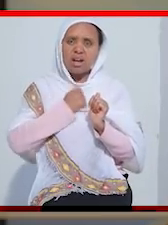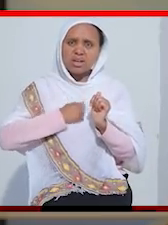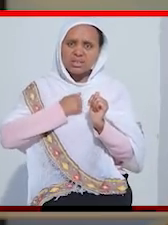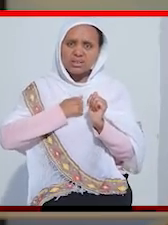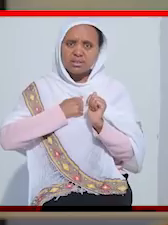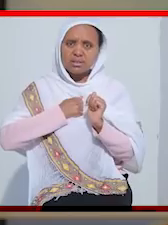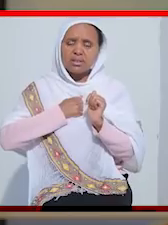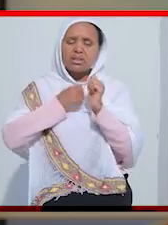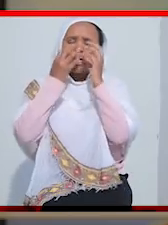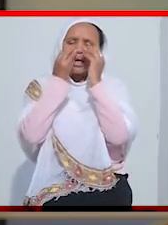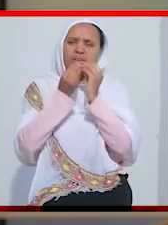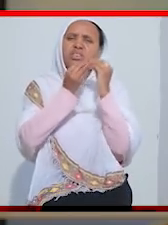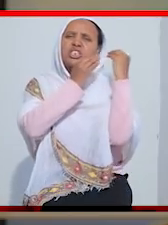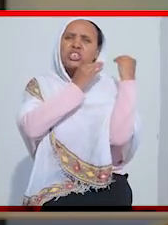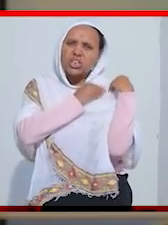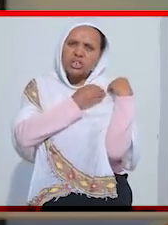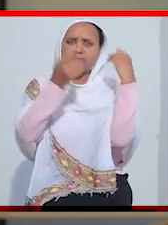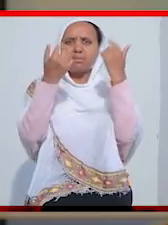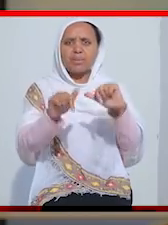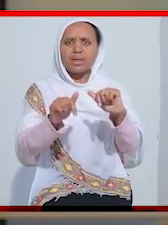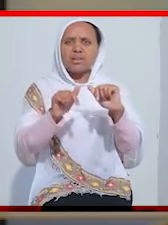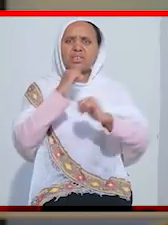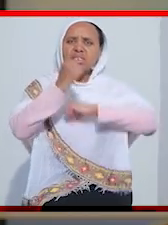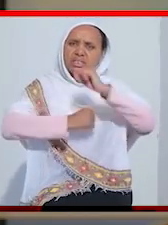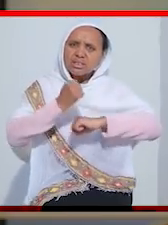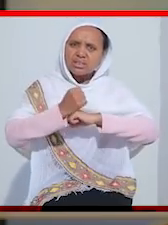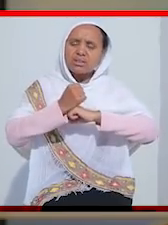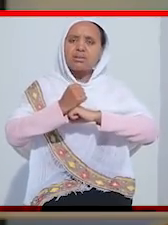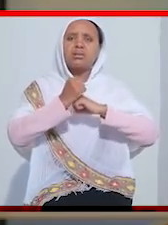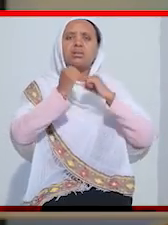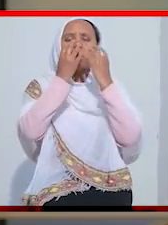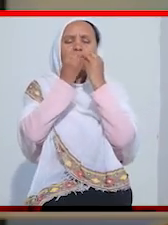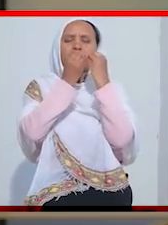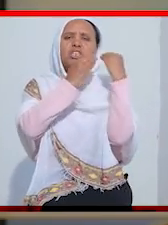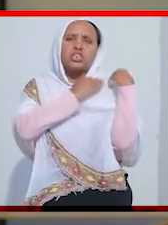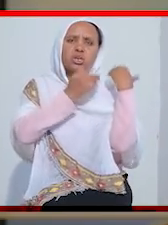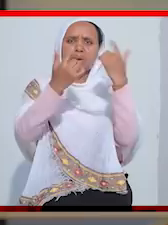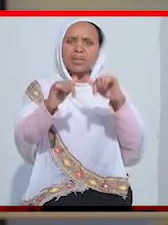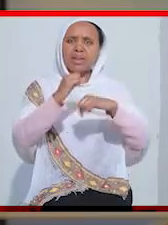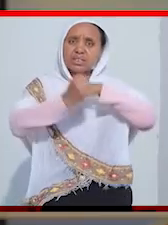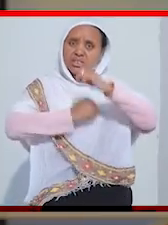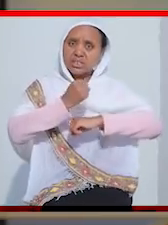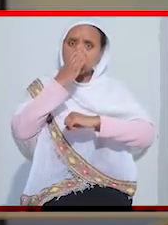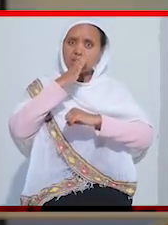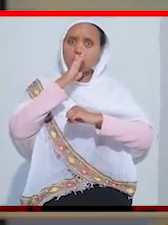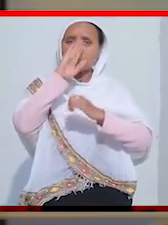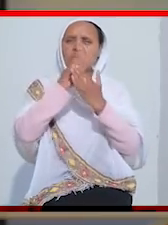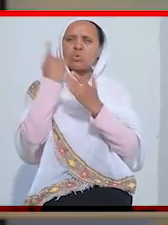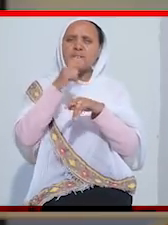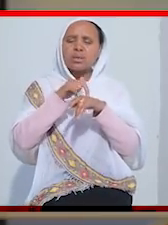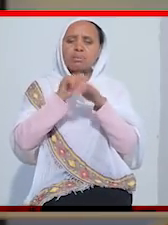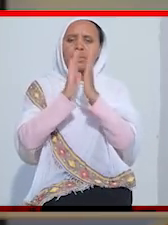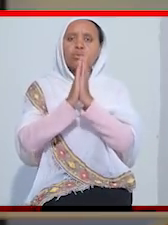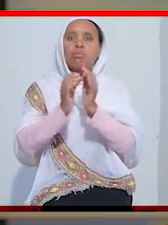መጽሐፍ። ሐዘን የእንቅልፍ ሸክም ያመጣል። ጭንቀት የእንቅልፍ ሸክም ያመጣል። ጭንቀት የሰው